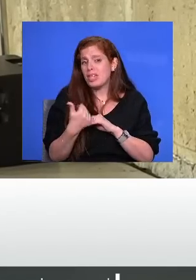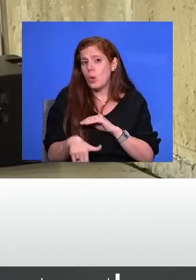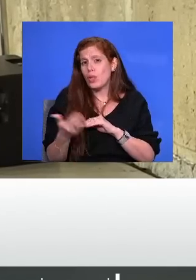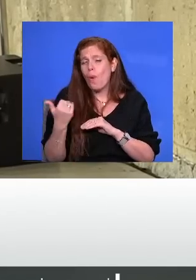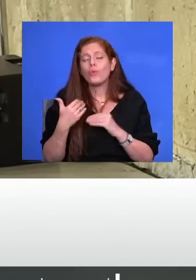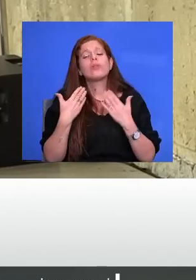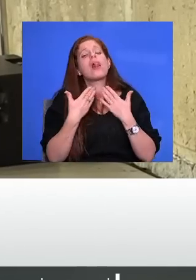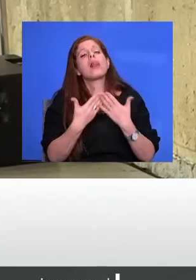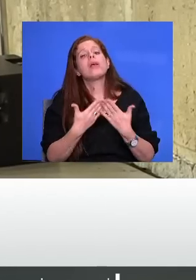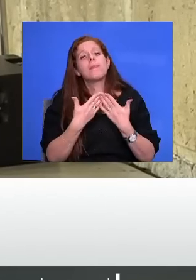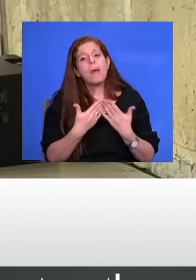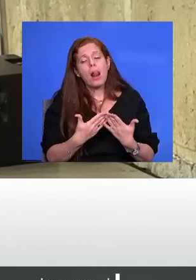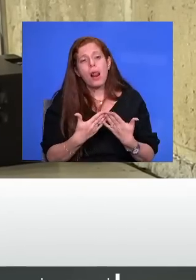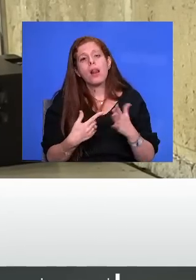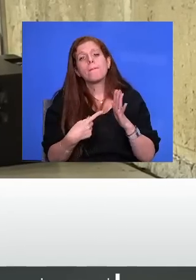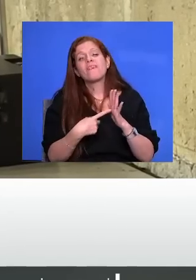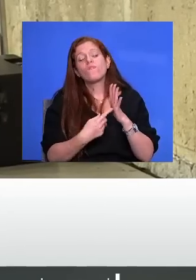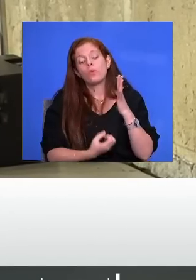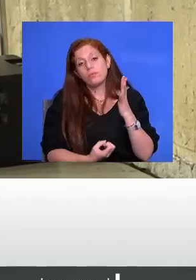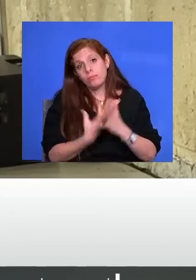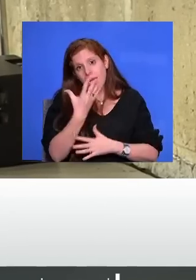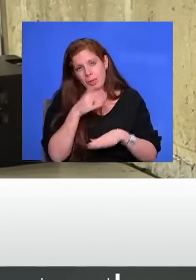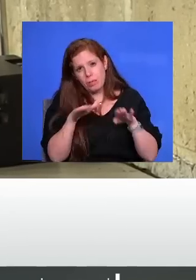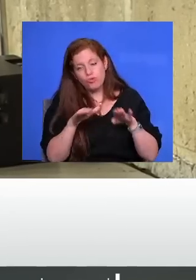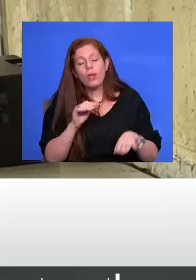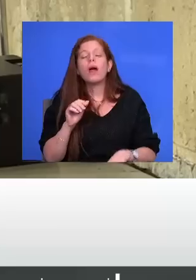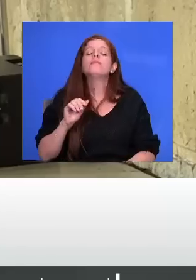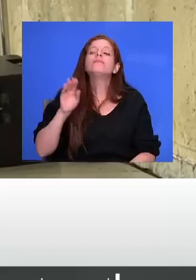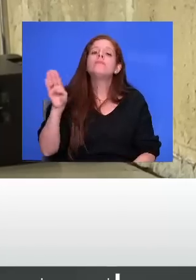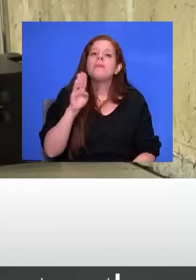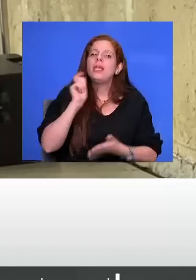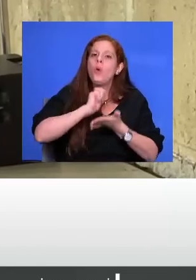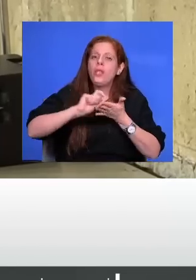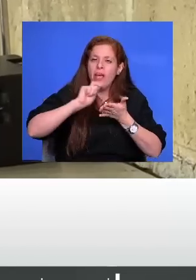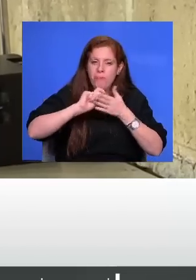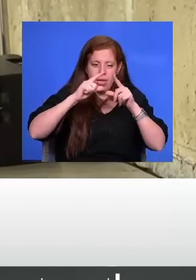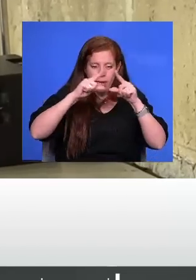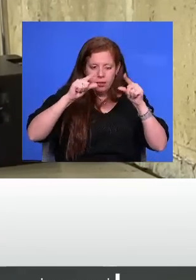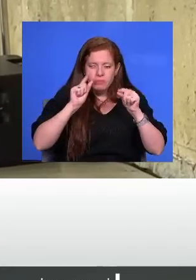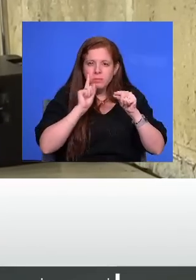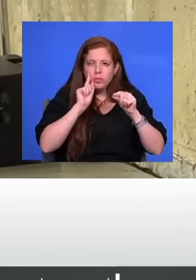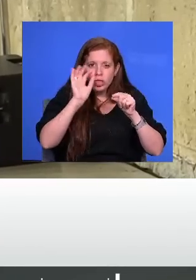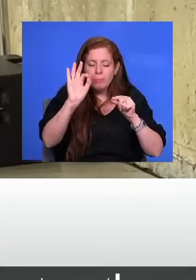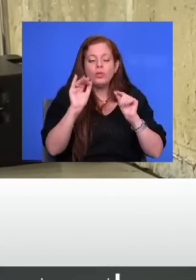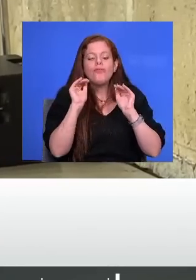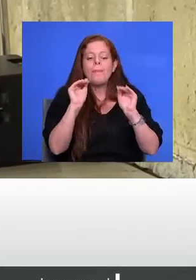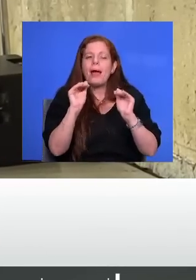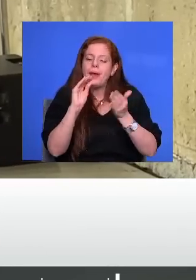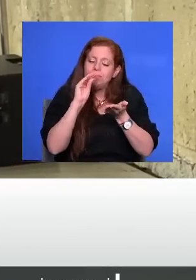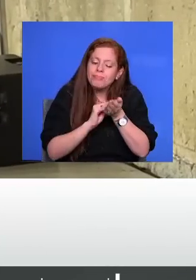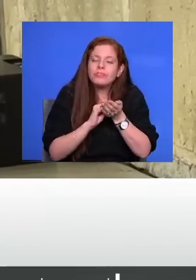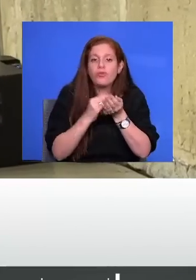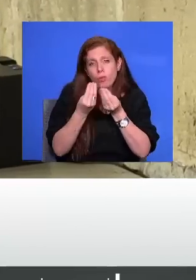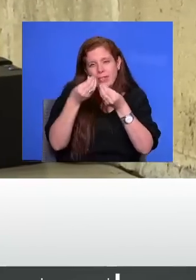להתפלל בעקבות הקמת הממשלה. ראש הממשלה נתניהו כותב גם פתק עם שמו וברכה, והוא יכניס את זה